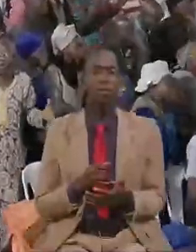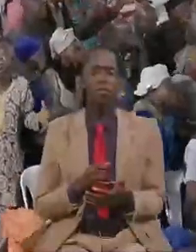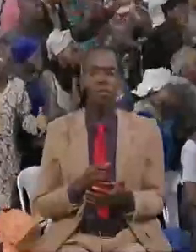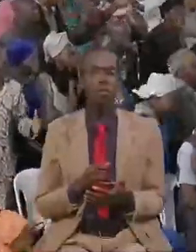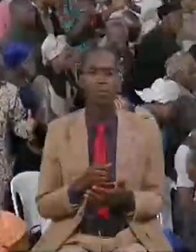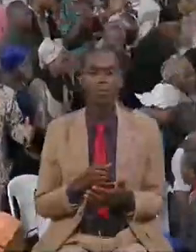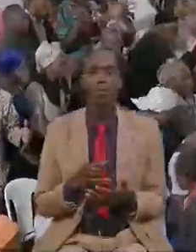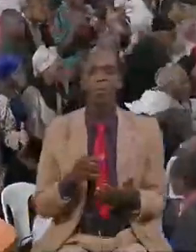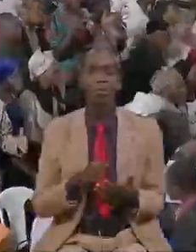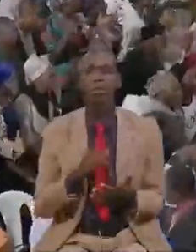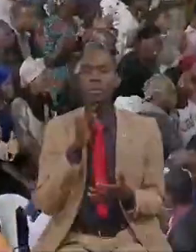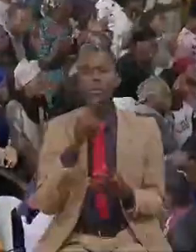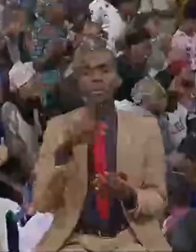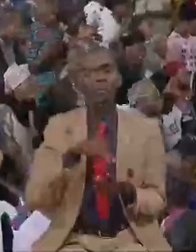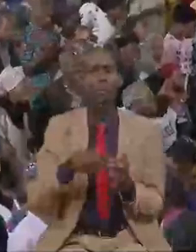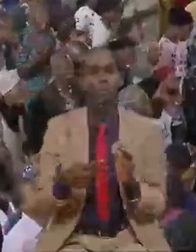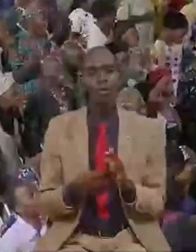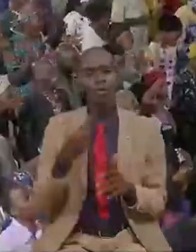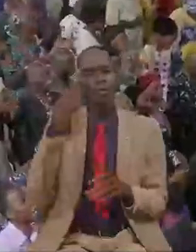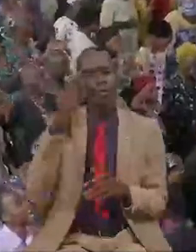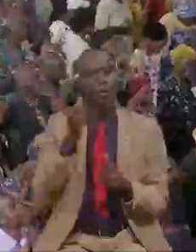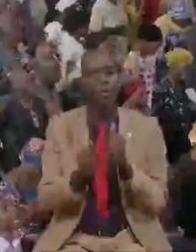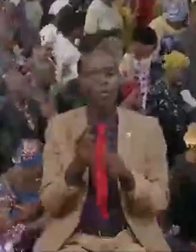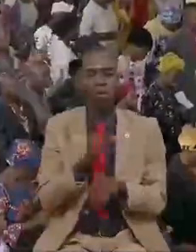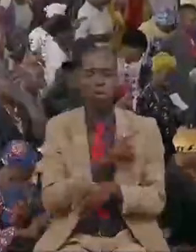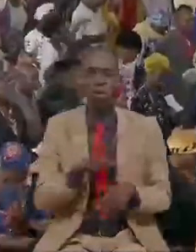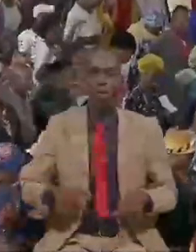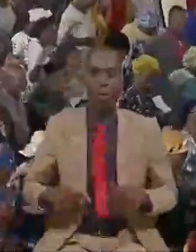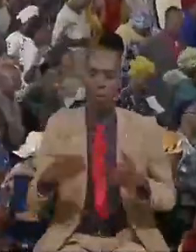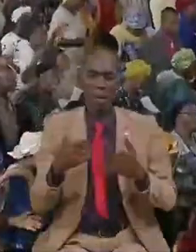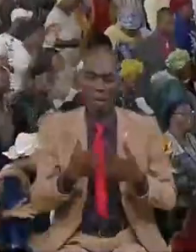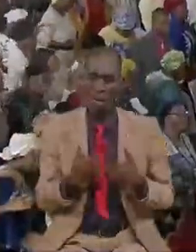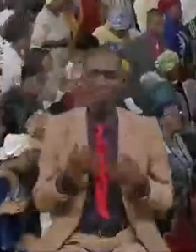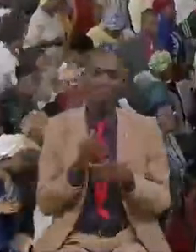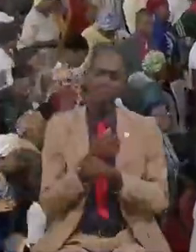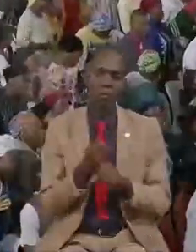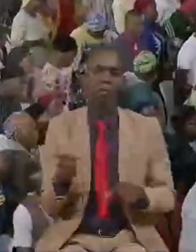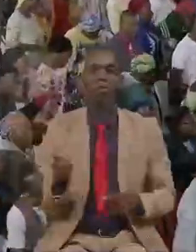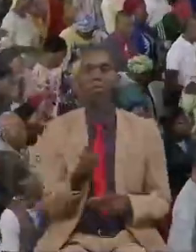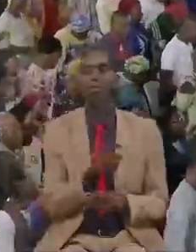pour lequel le Seigneur t'a suscité.